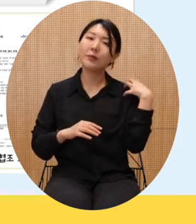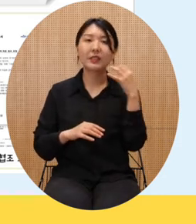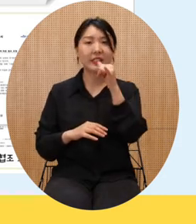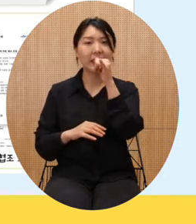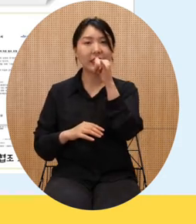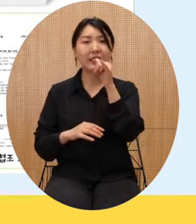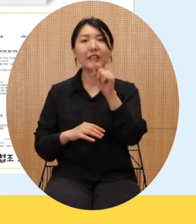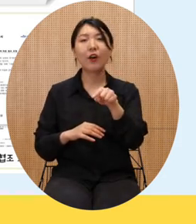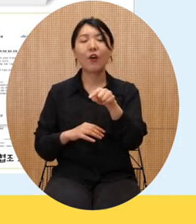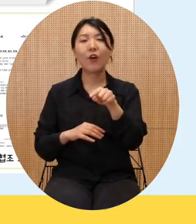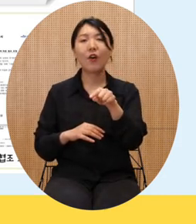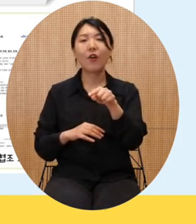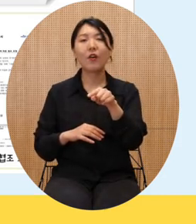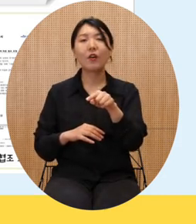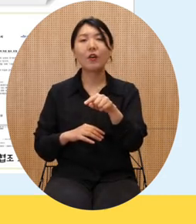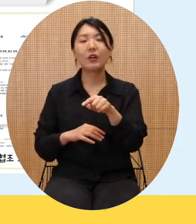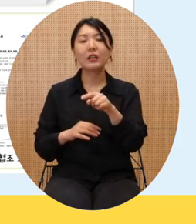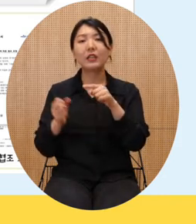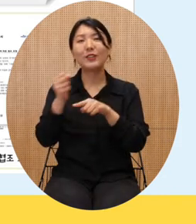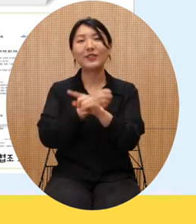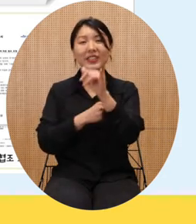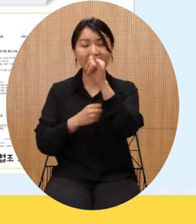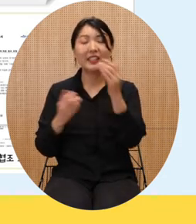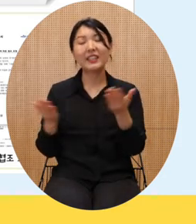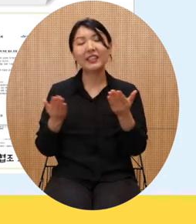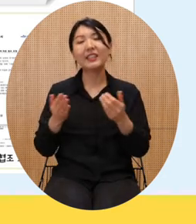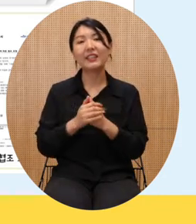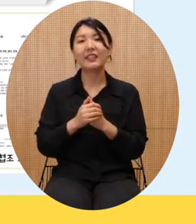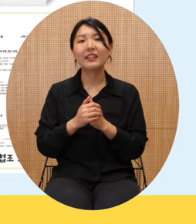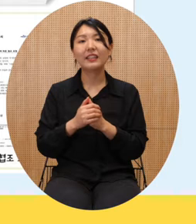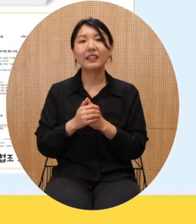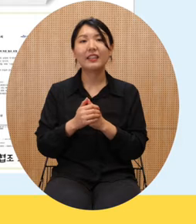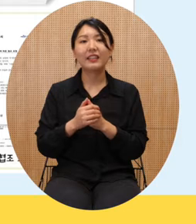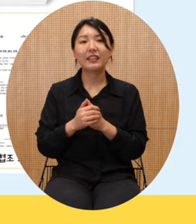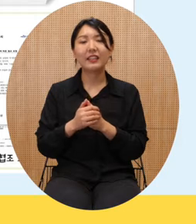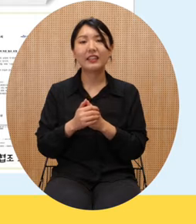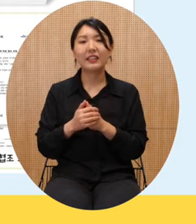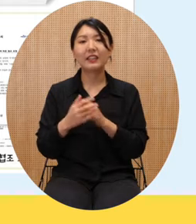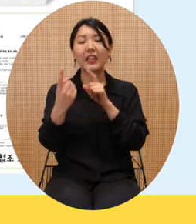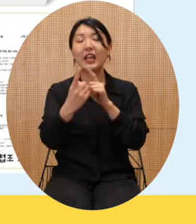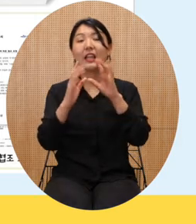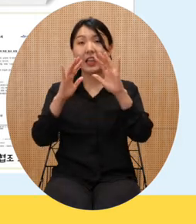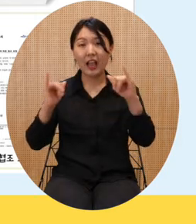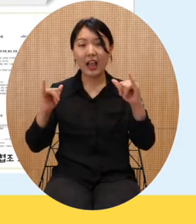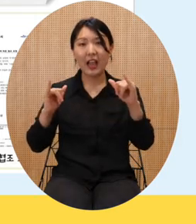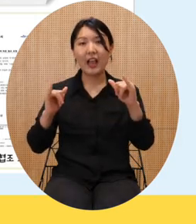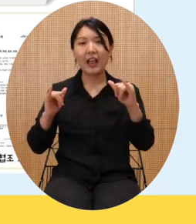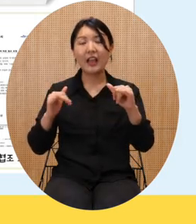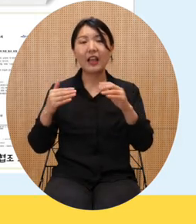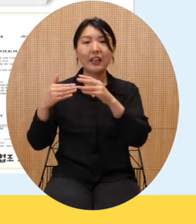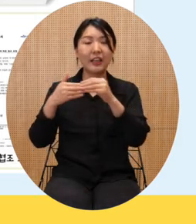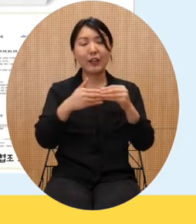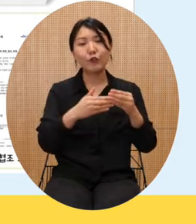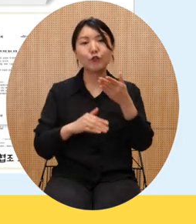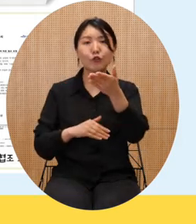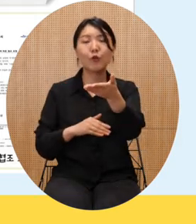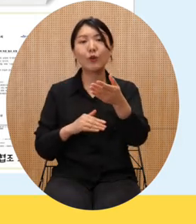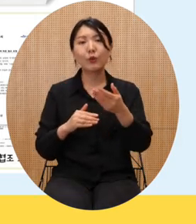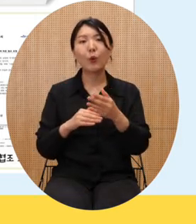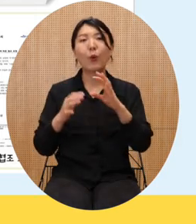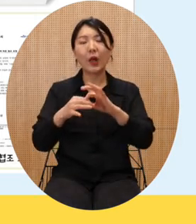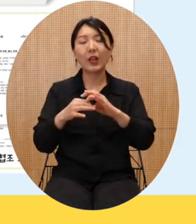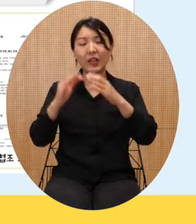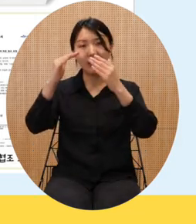어떤 역할을 해주셨는지 이것 자체도 굉장히 좀 의미 있는 일이라고 생각이 되는데요. 다 대상자들에게 안내해